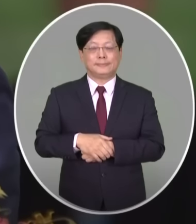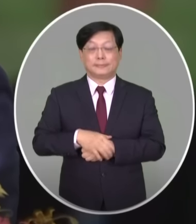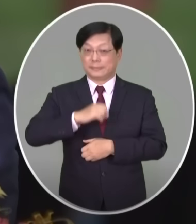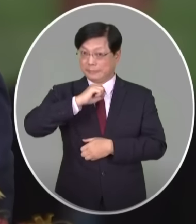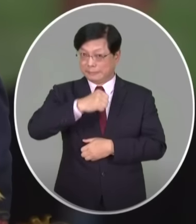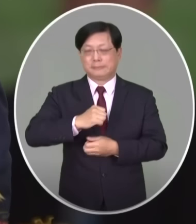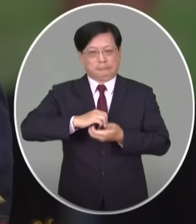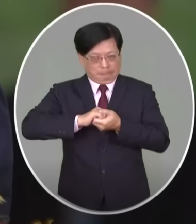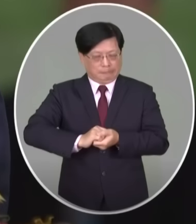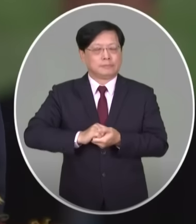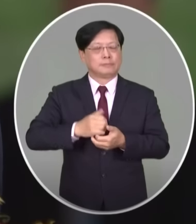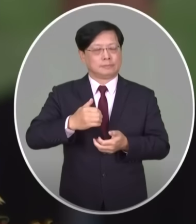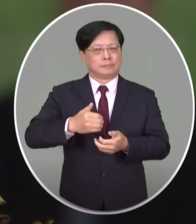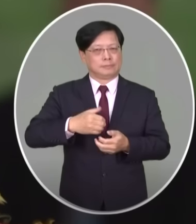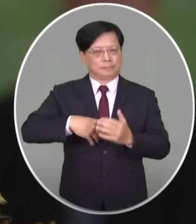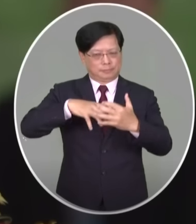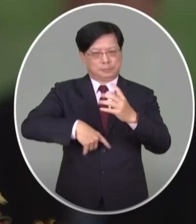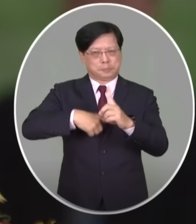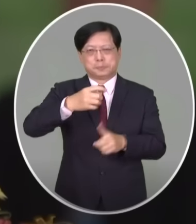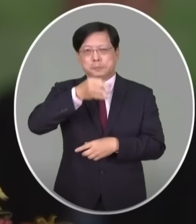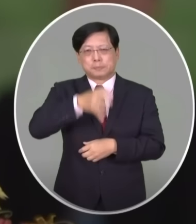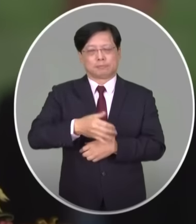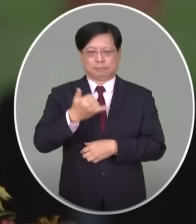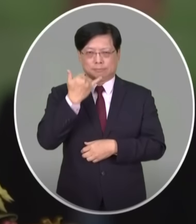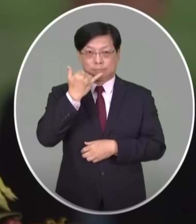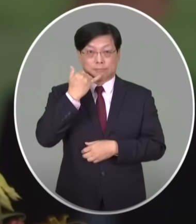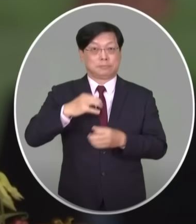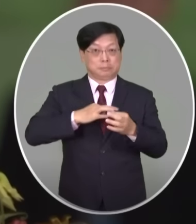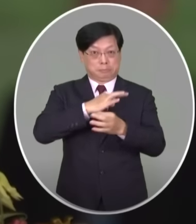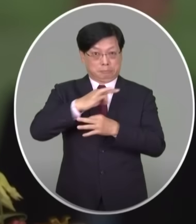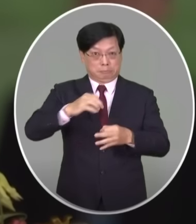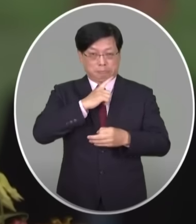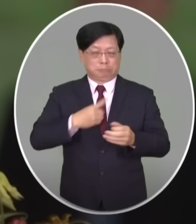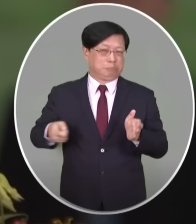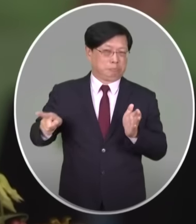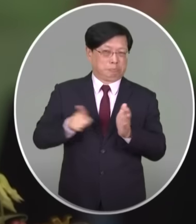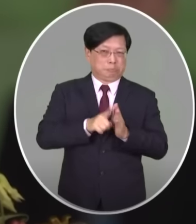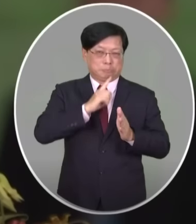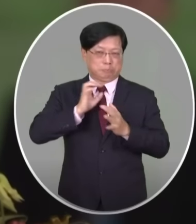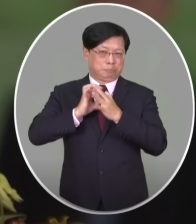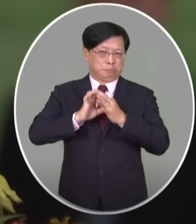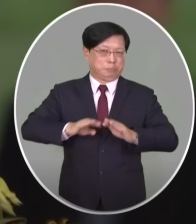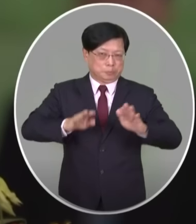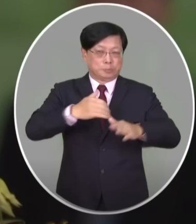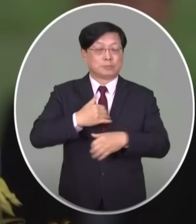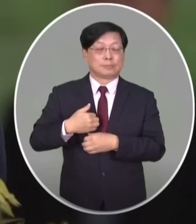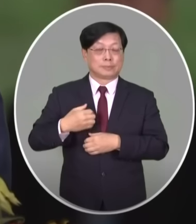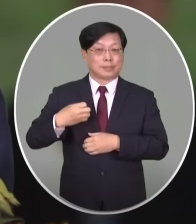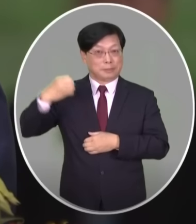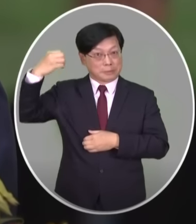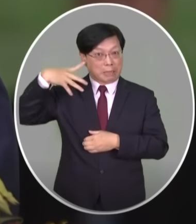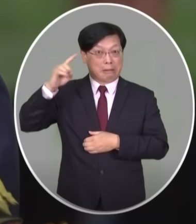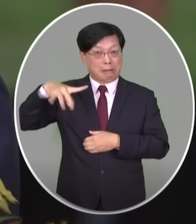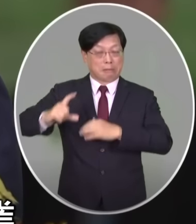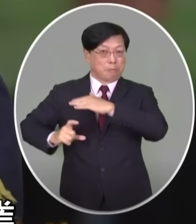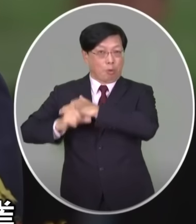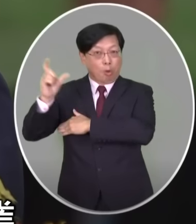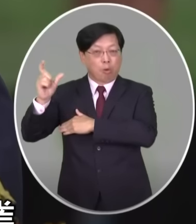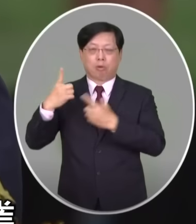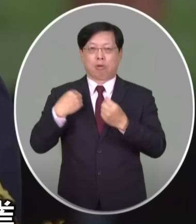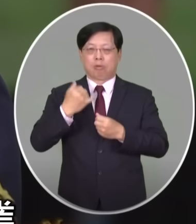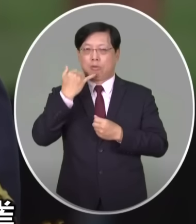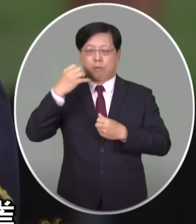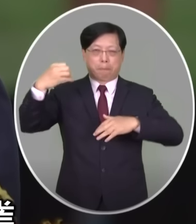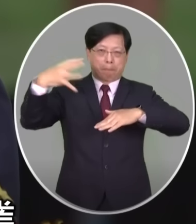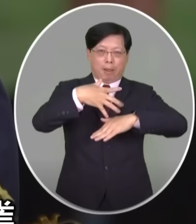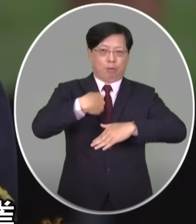台湾绝对有能力成为经济日不落国，无论太阳从哪里升起，都可以